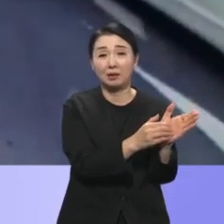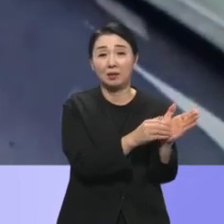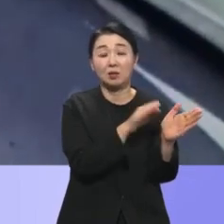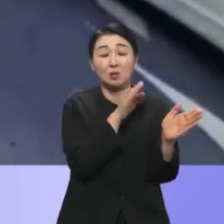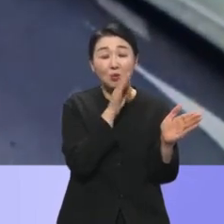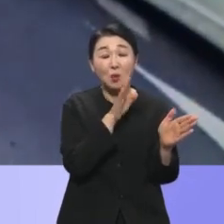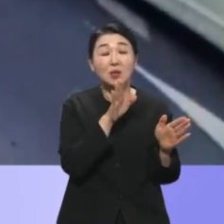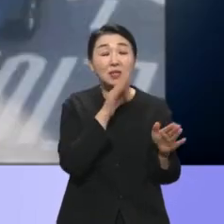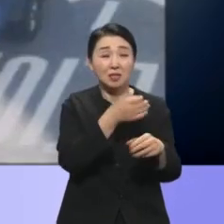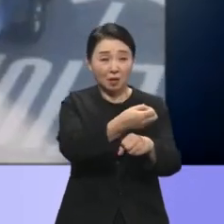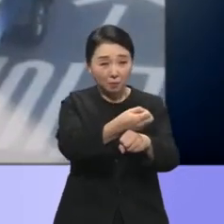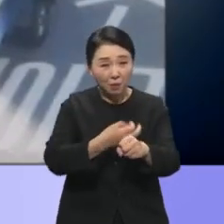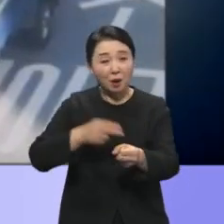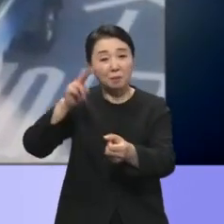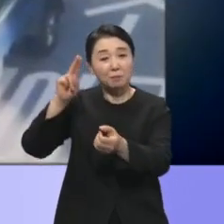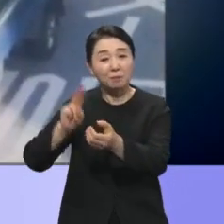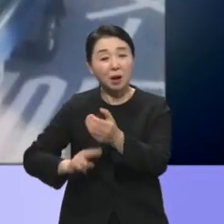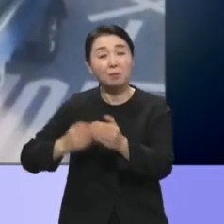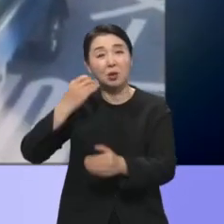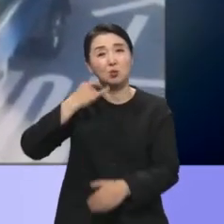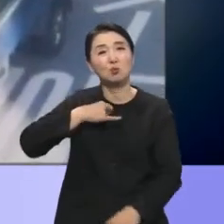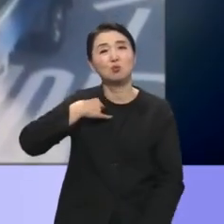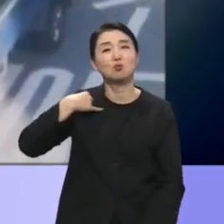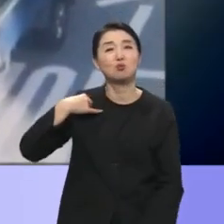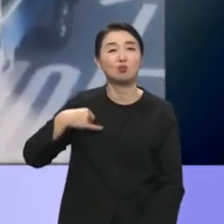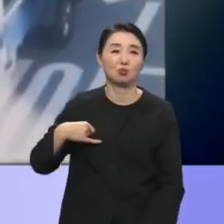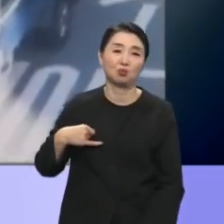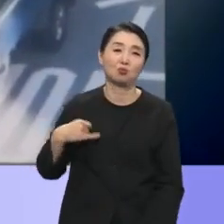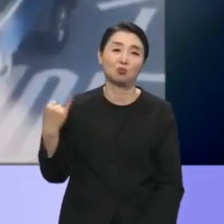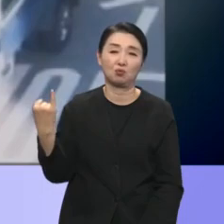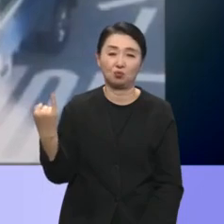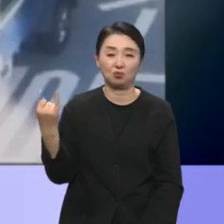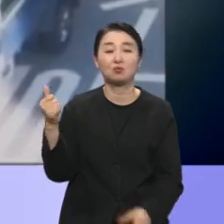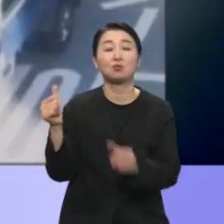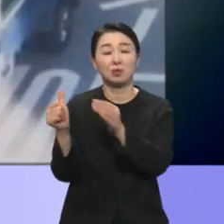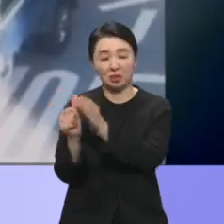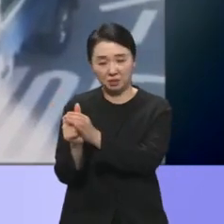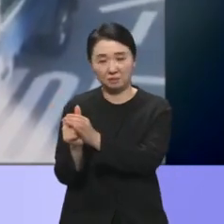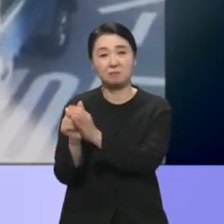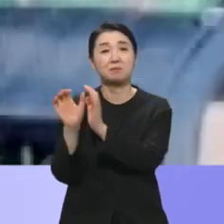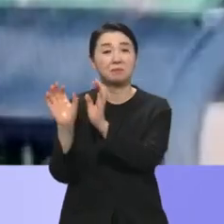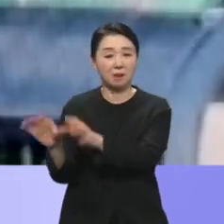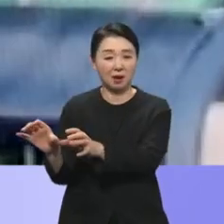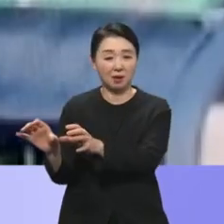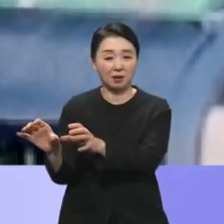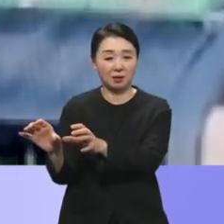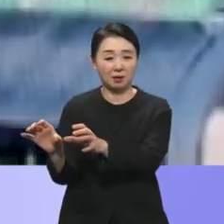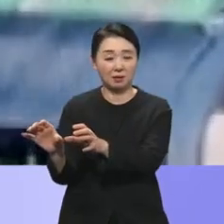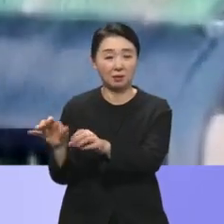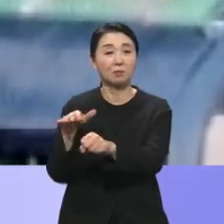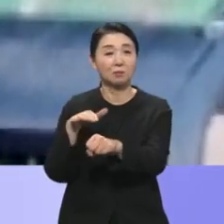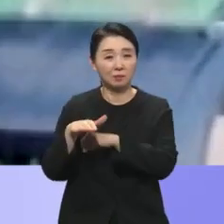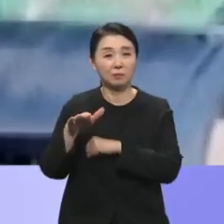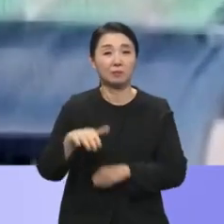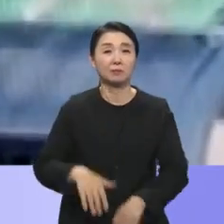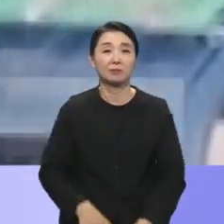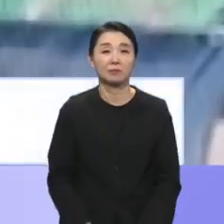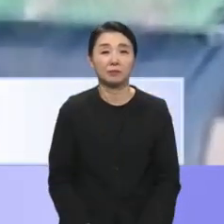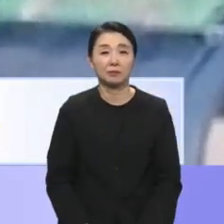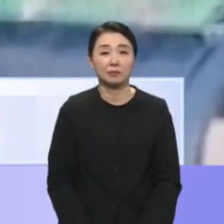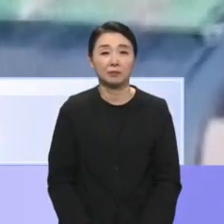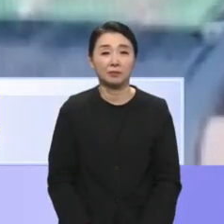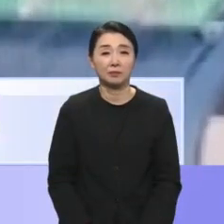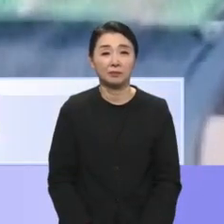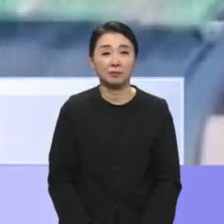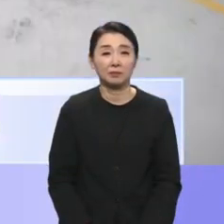유통하고 판매하는 것은 이제 그 중국에 마약 팀이 맞는 이런 형태로 그 지금 이루어졌는데요